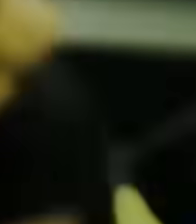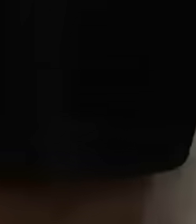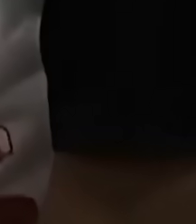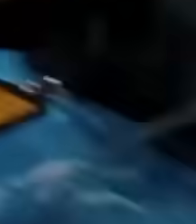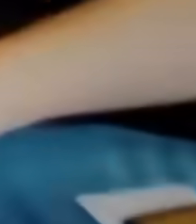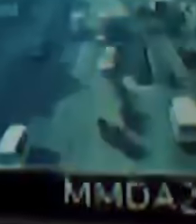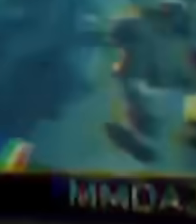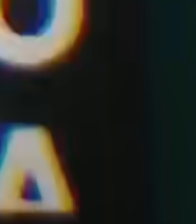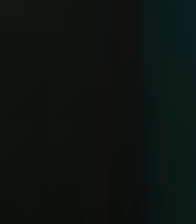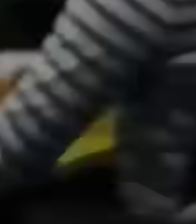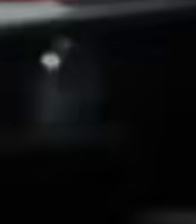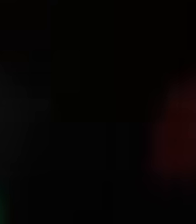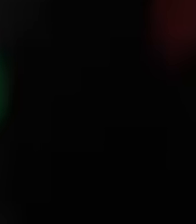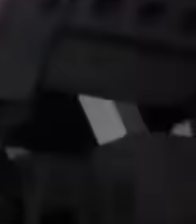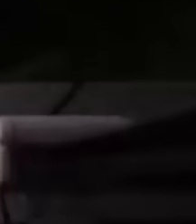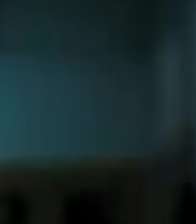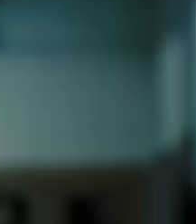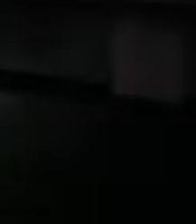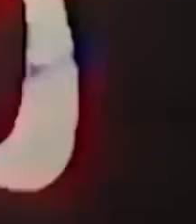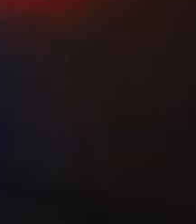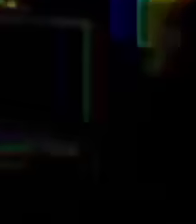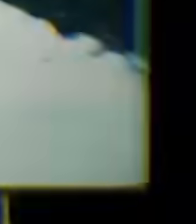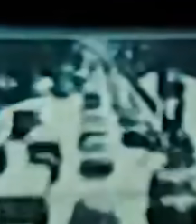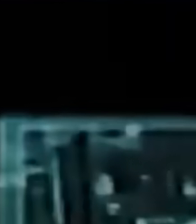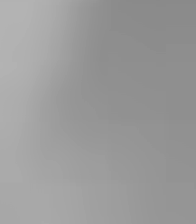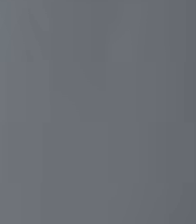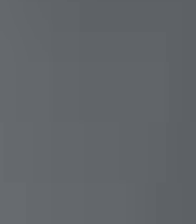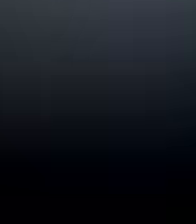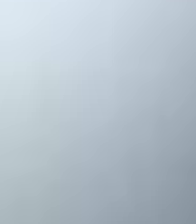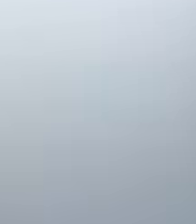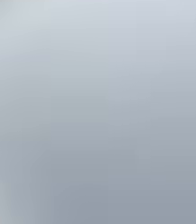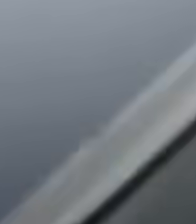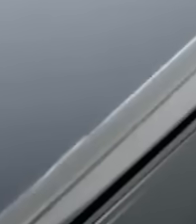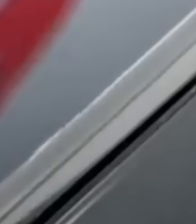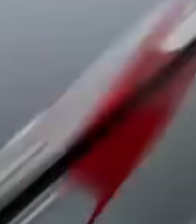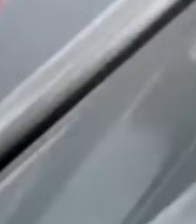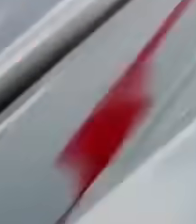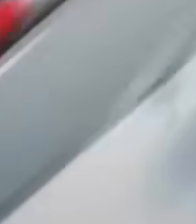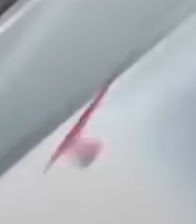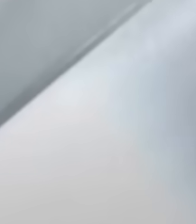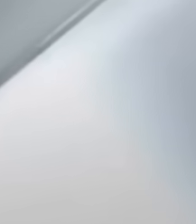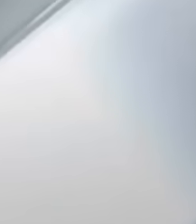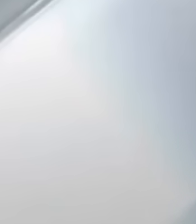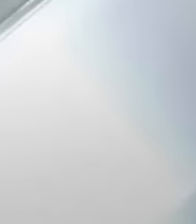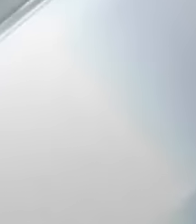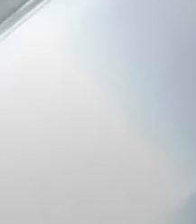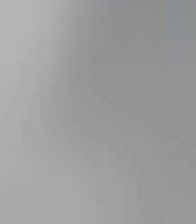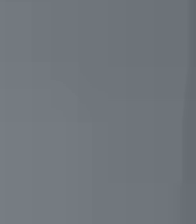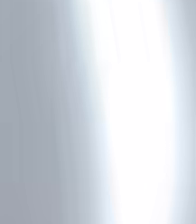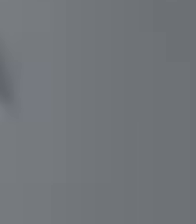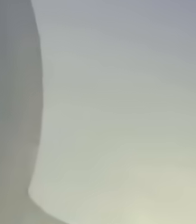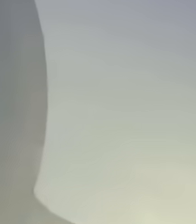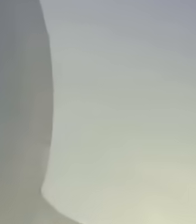Live mula sa GMA Network Center. Ito ang 24 Oras.